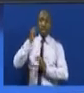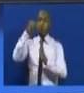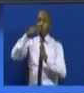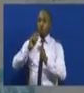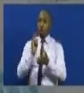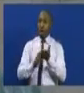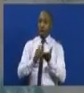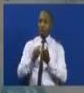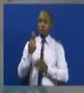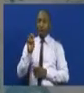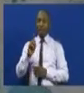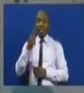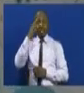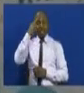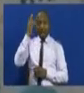China.